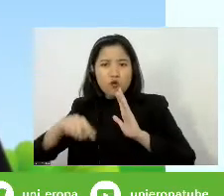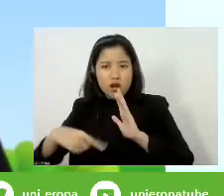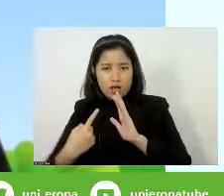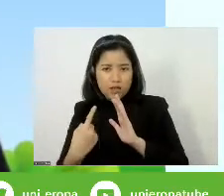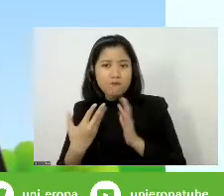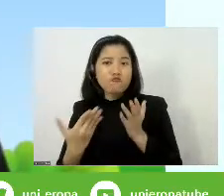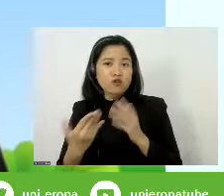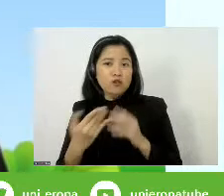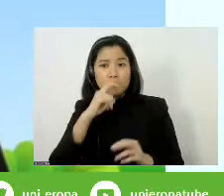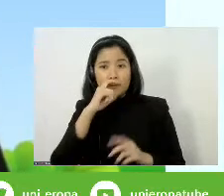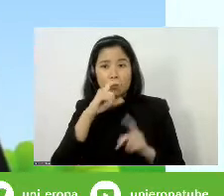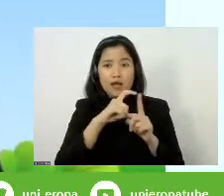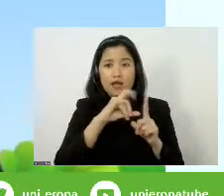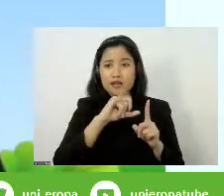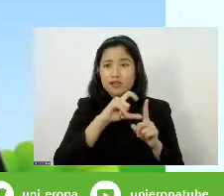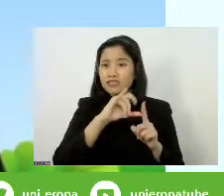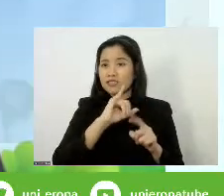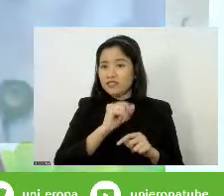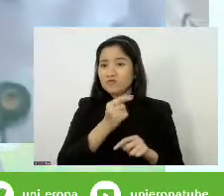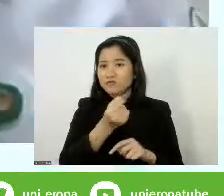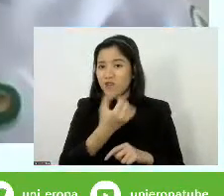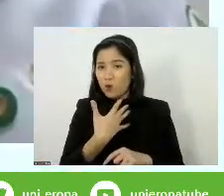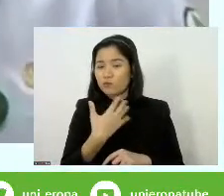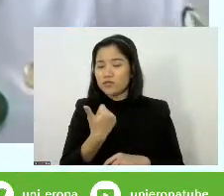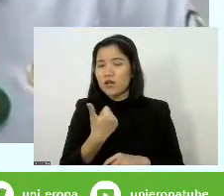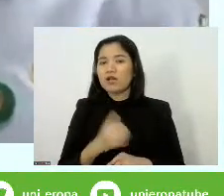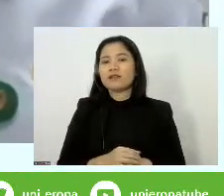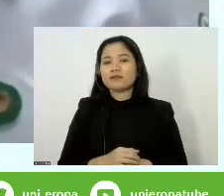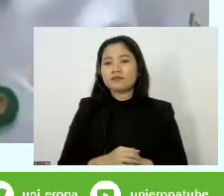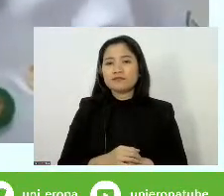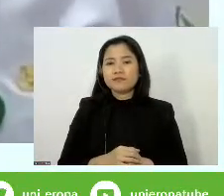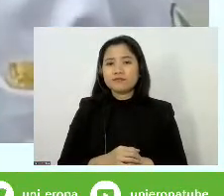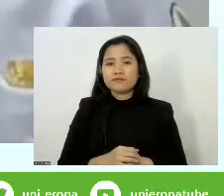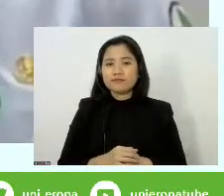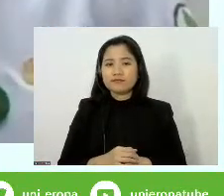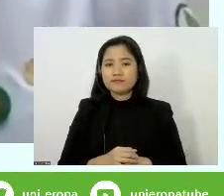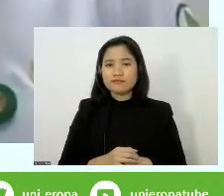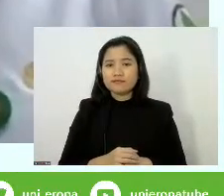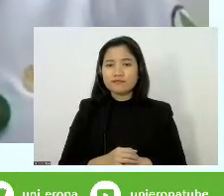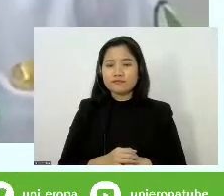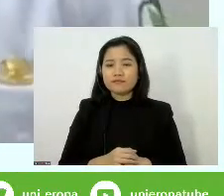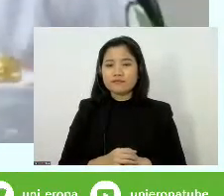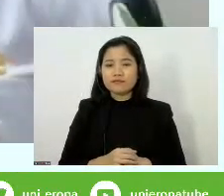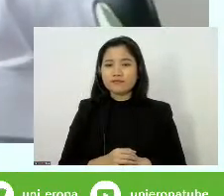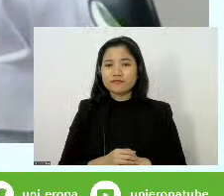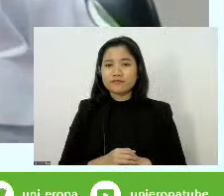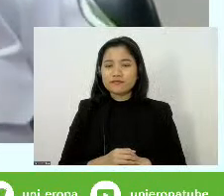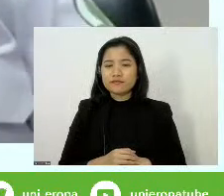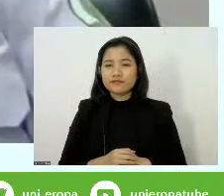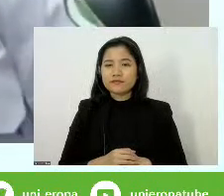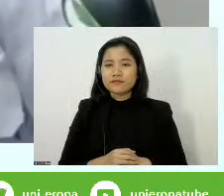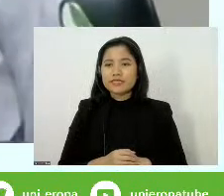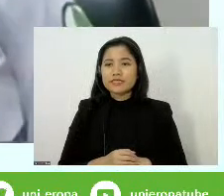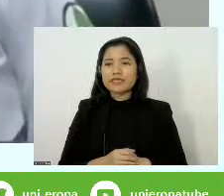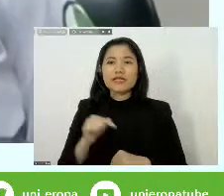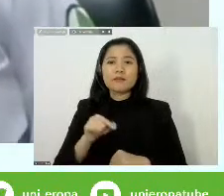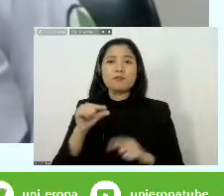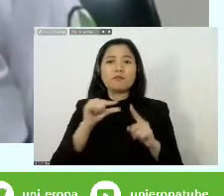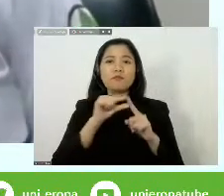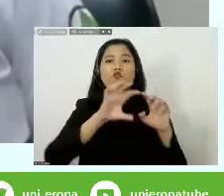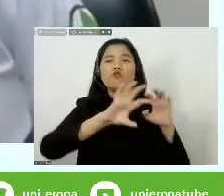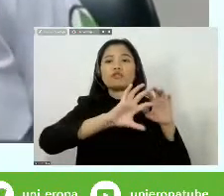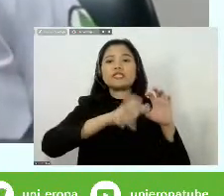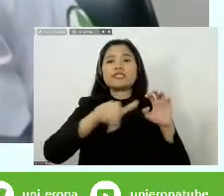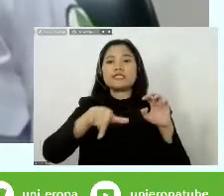sama Pak Didin juga internet masa Barry dan penanya memang Provinsi Kalimantan